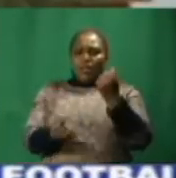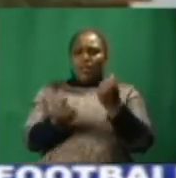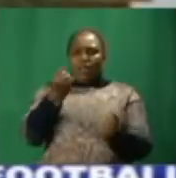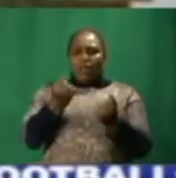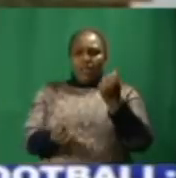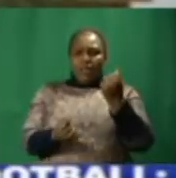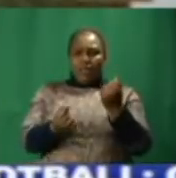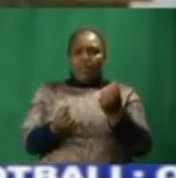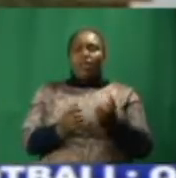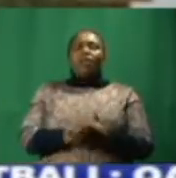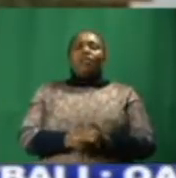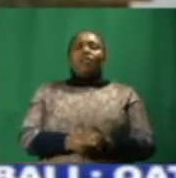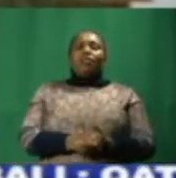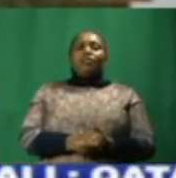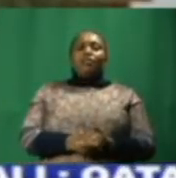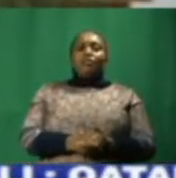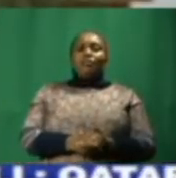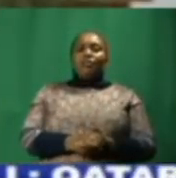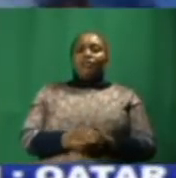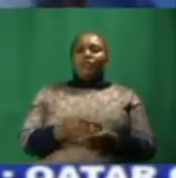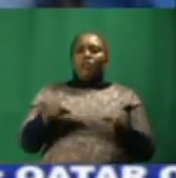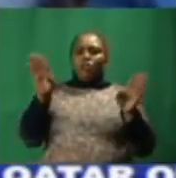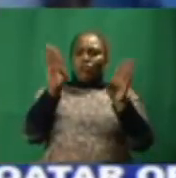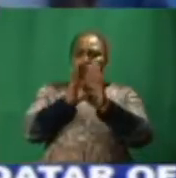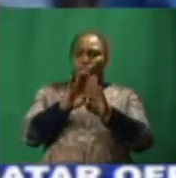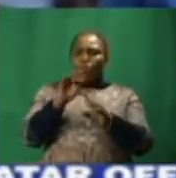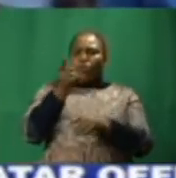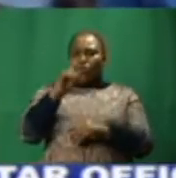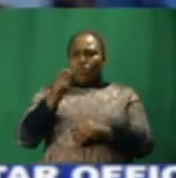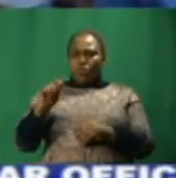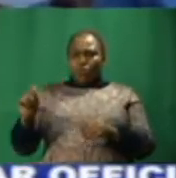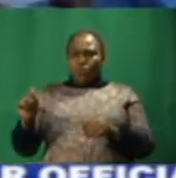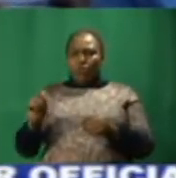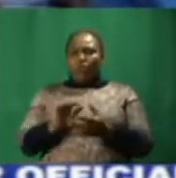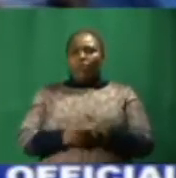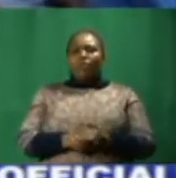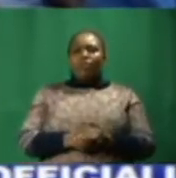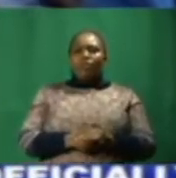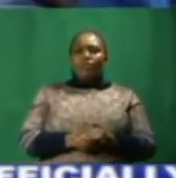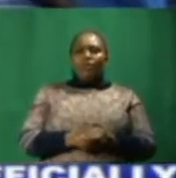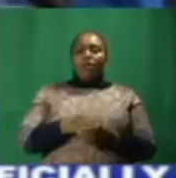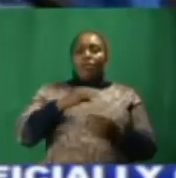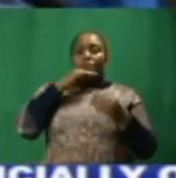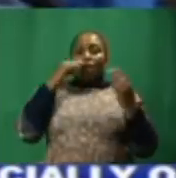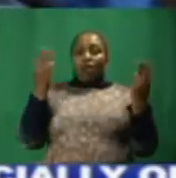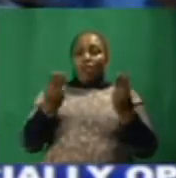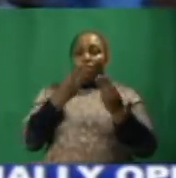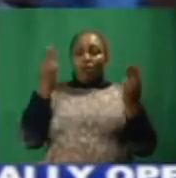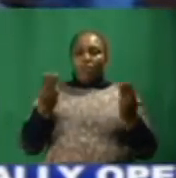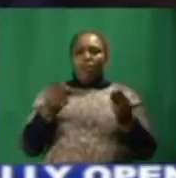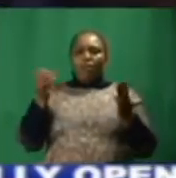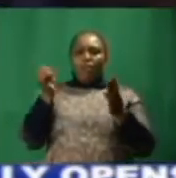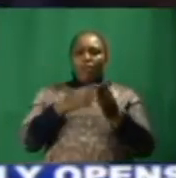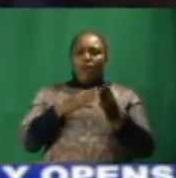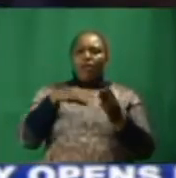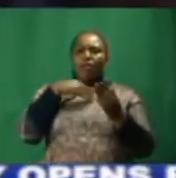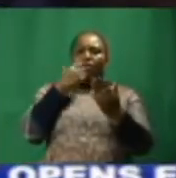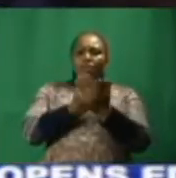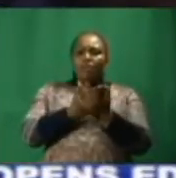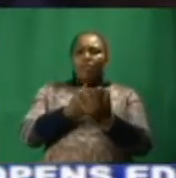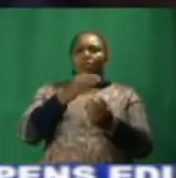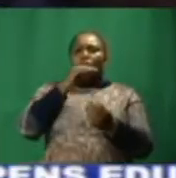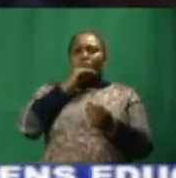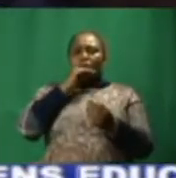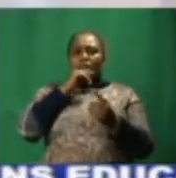yakulela live tekutsi kuvalwe tikolwa. Labafaka leticelo kuthiwa bafaka ekhathi